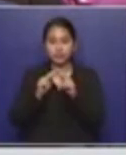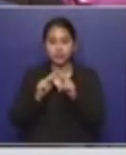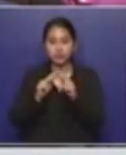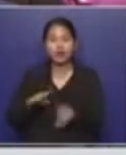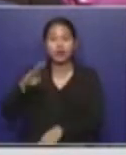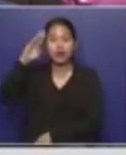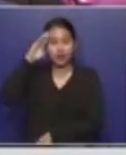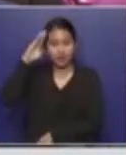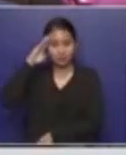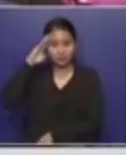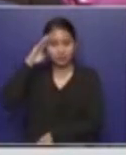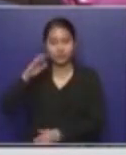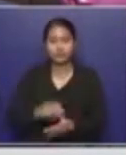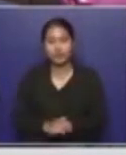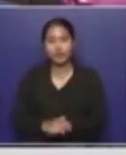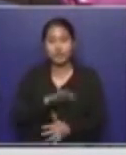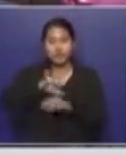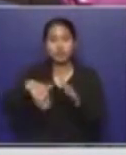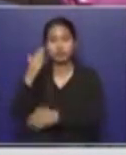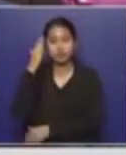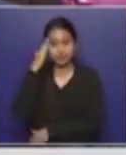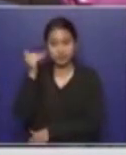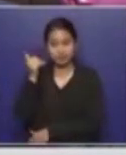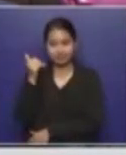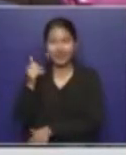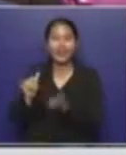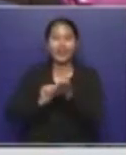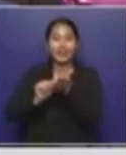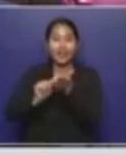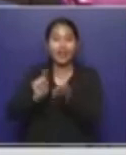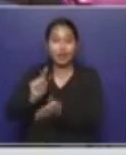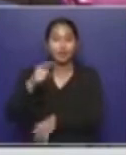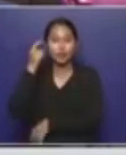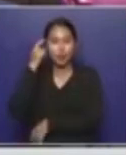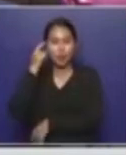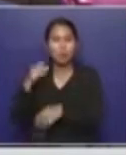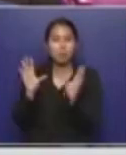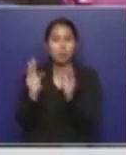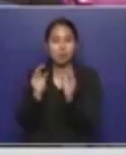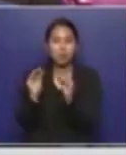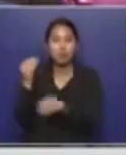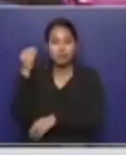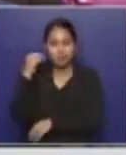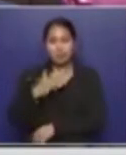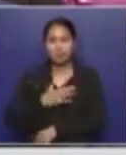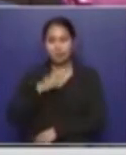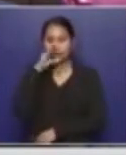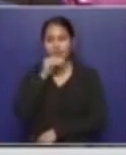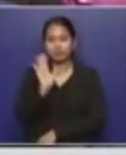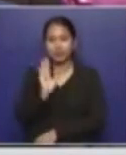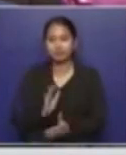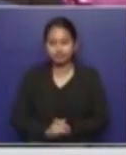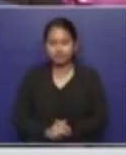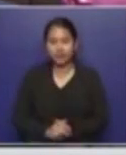นะครับทุกคนทราบดีว่าน่าจะปรับอะไรแล้วก็พูดกันไปหลายครั้งผมคงไม่พูดน